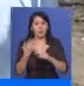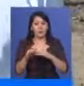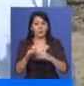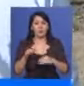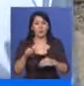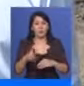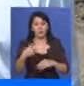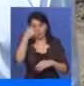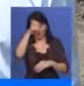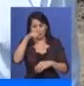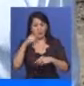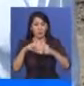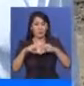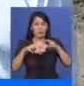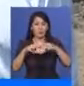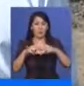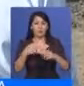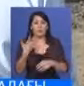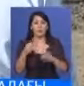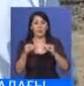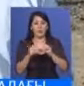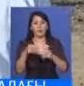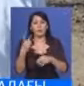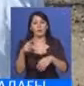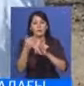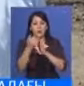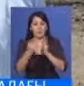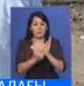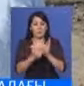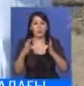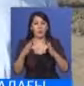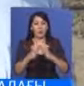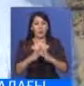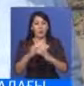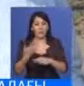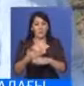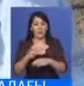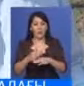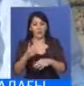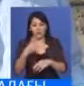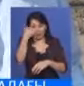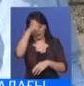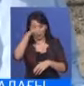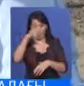жылы берілсе жақсы болар. Ол 5-10-20 бағдарламасына іліксе баспанасы жүрген азаматтар несиені 20 жылға алып,